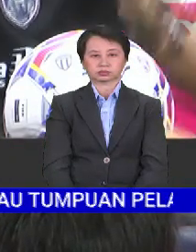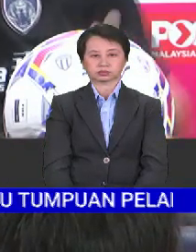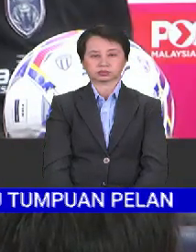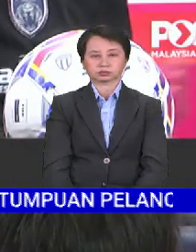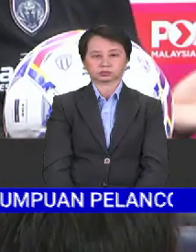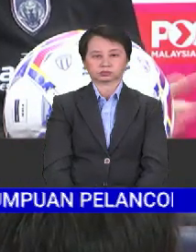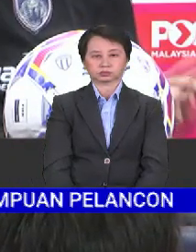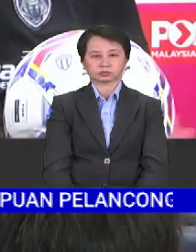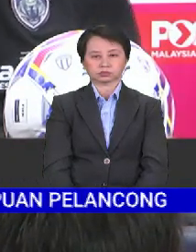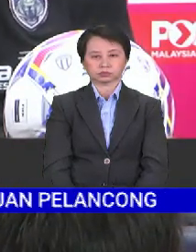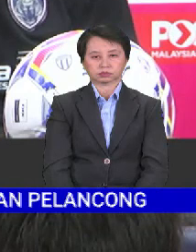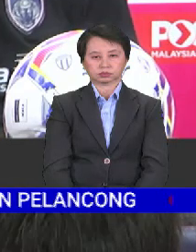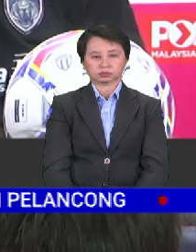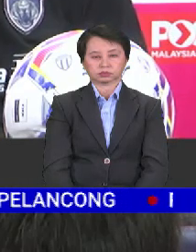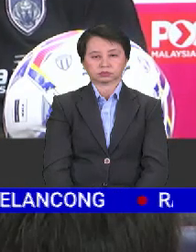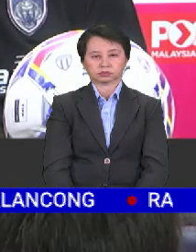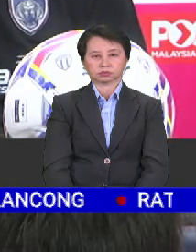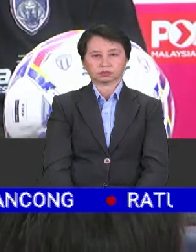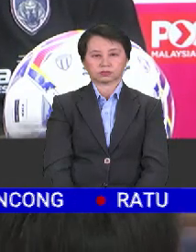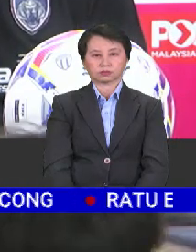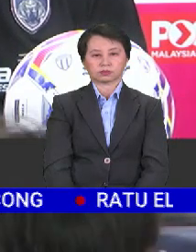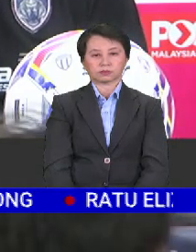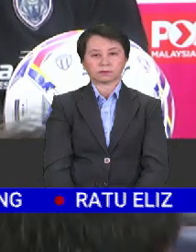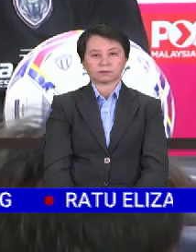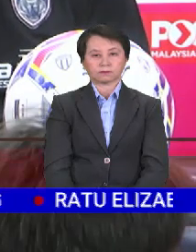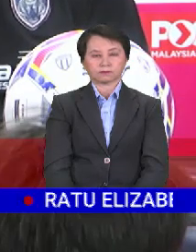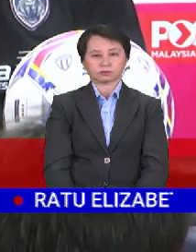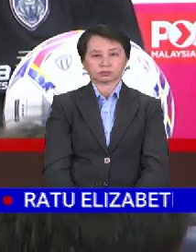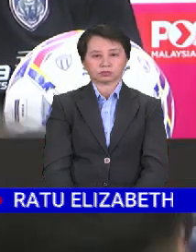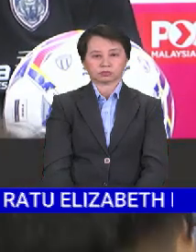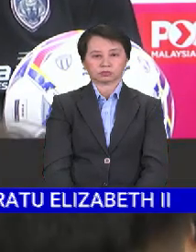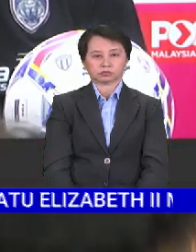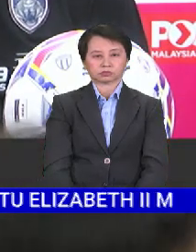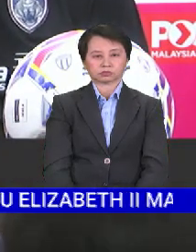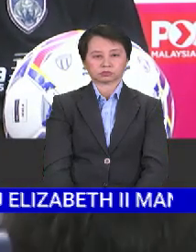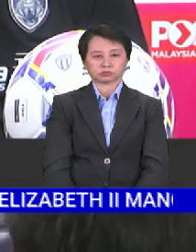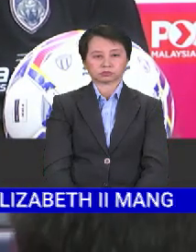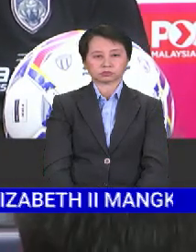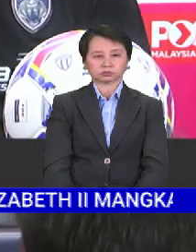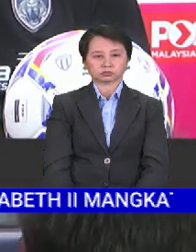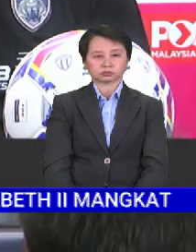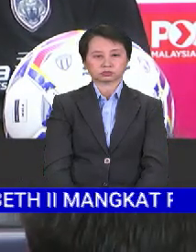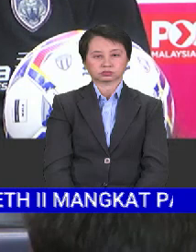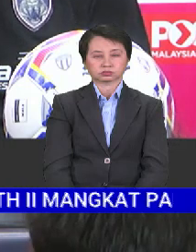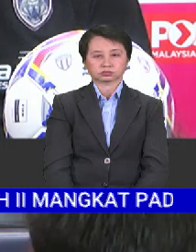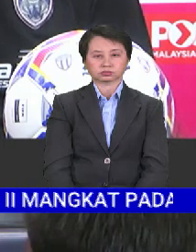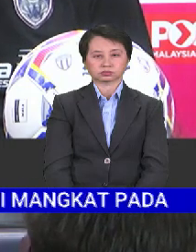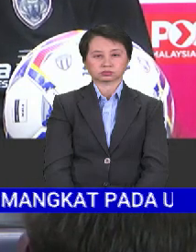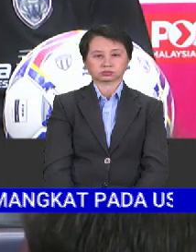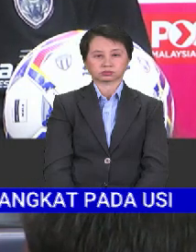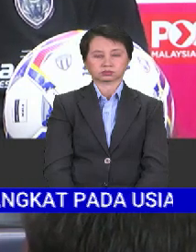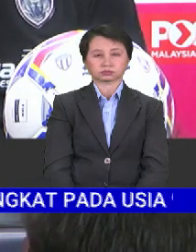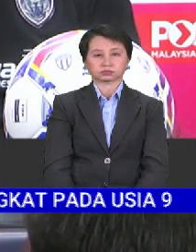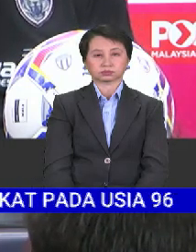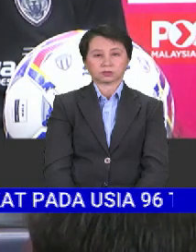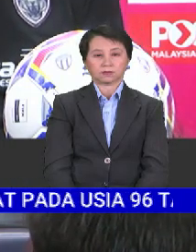crecimiento, crecimiento y hay que seguir creciendo y para eso hay que ganar este tipo de partidos que son muy importantes, así